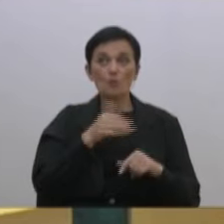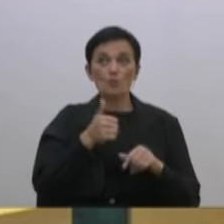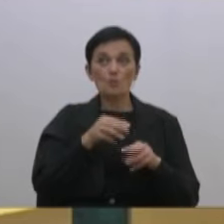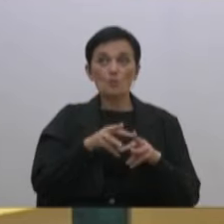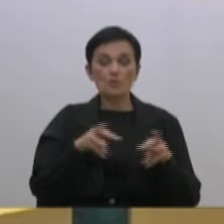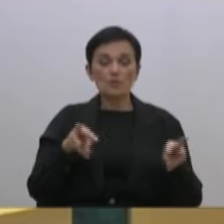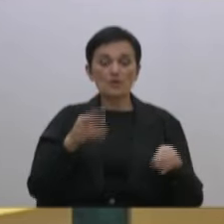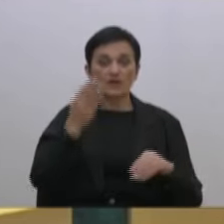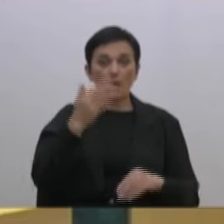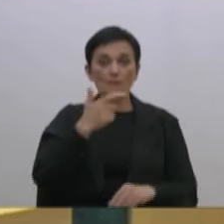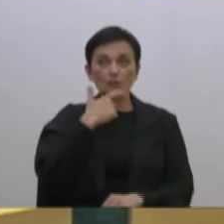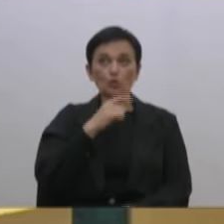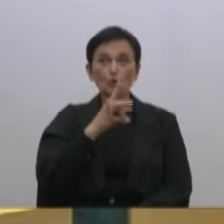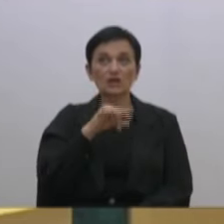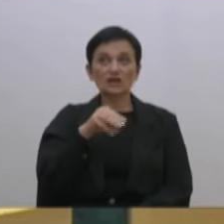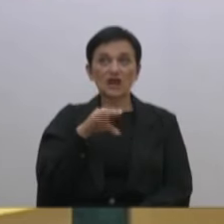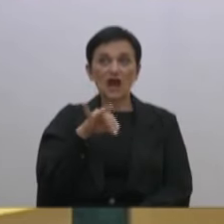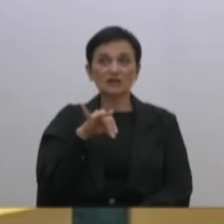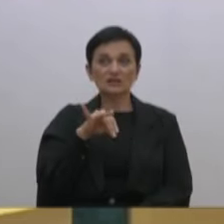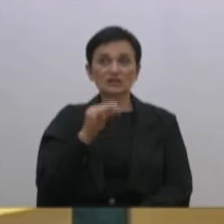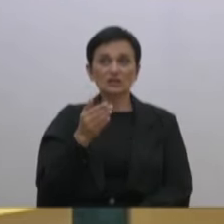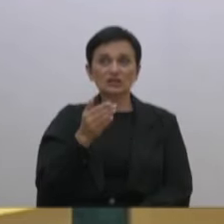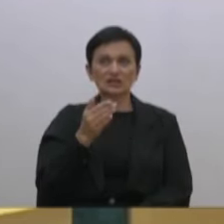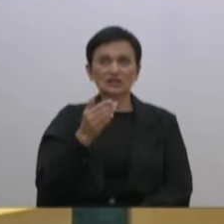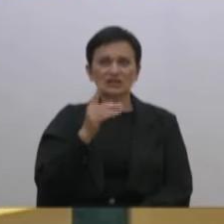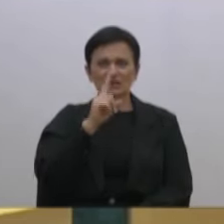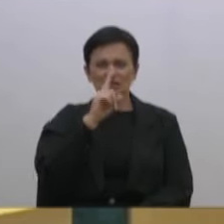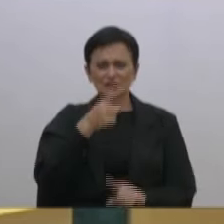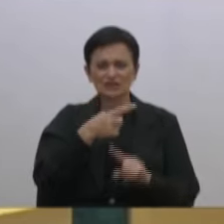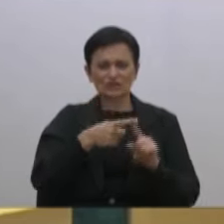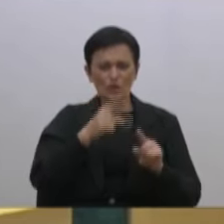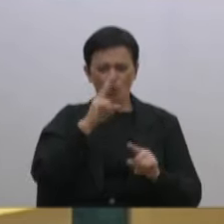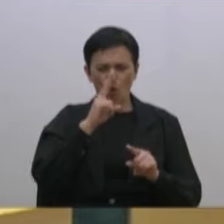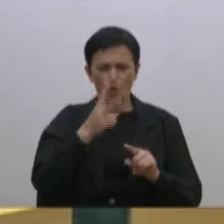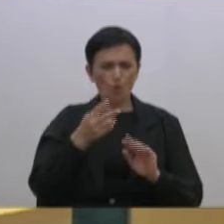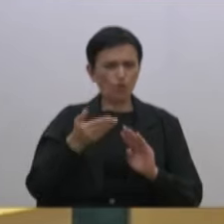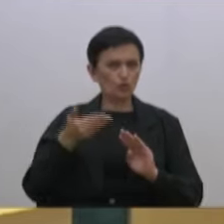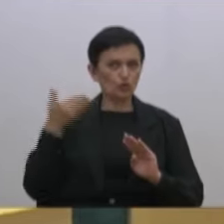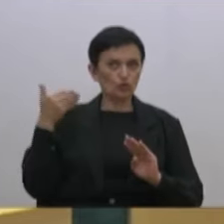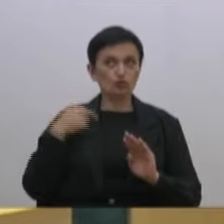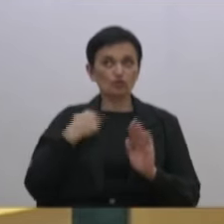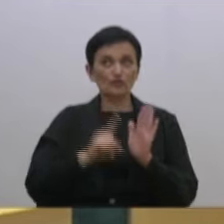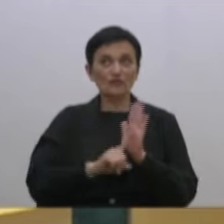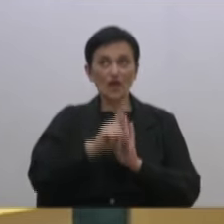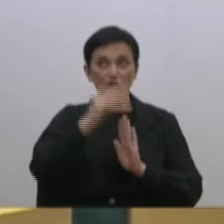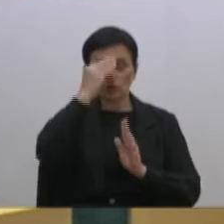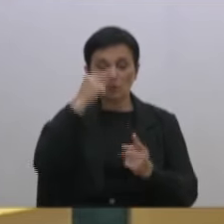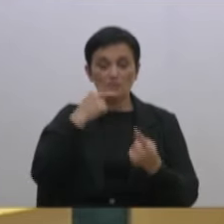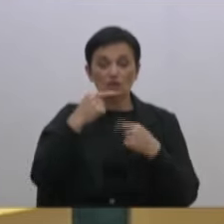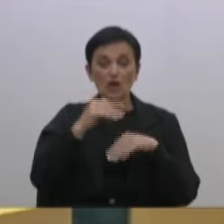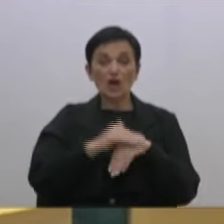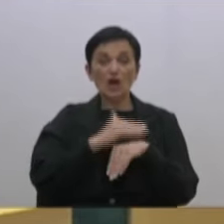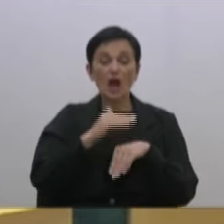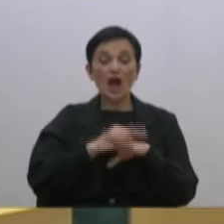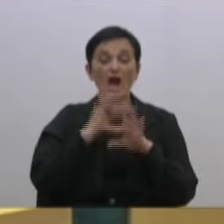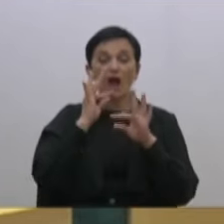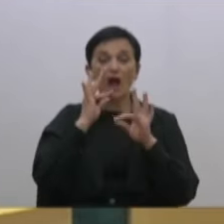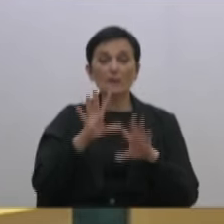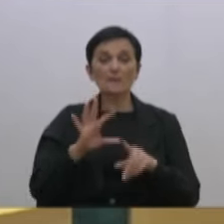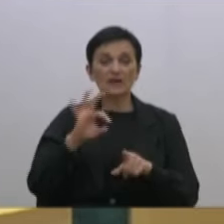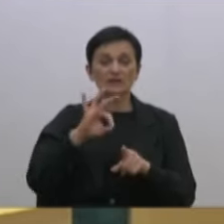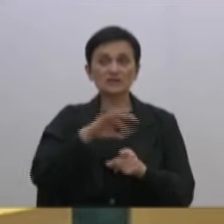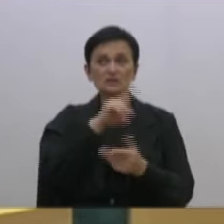პრემიერ-მინისტრთან, ბატონ რატისთან, რამდენიმე თვენახევარია ორი თვეა პრინციპში უკვე ჩვენ დავიწყეთ მსჯელობა ამნისტიის საკითხთან